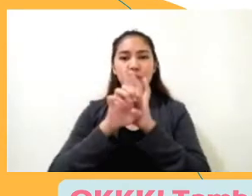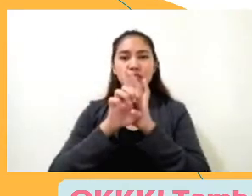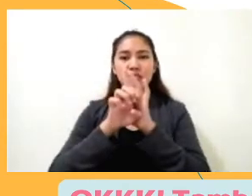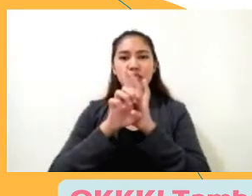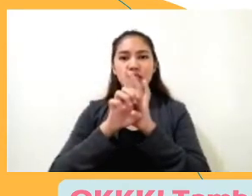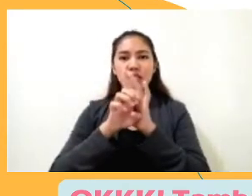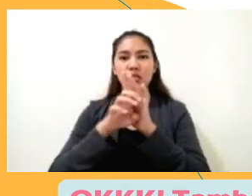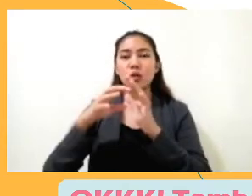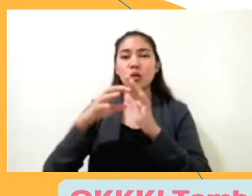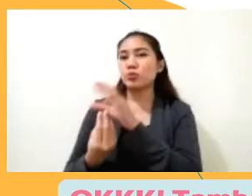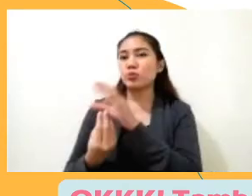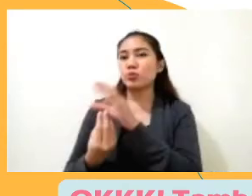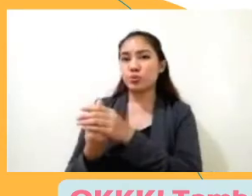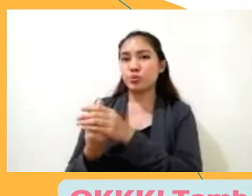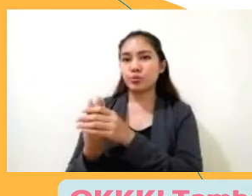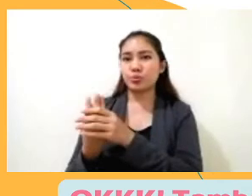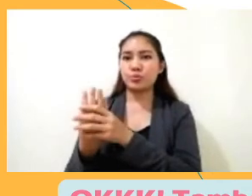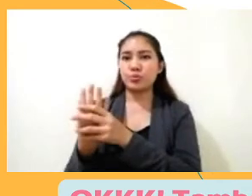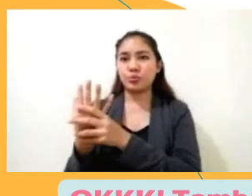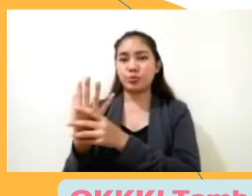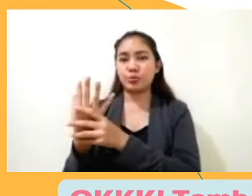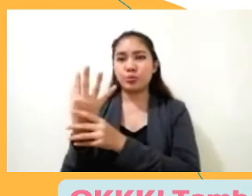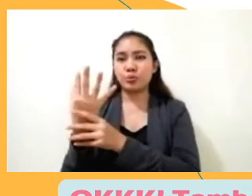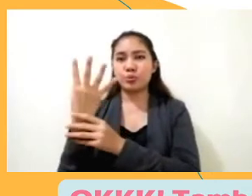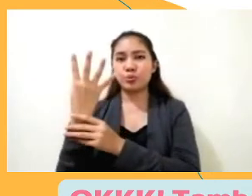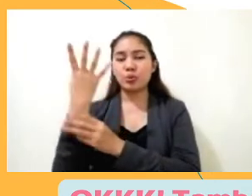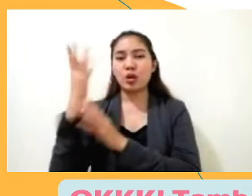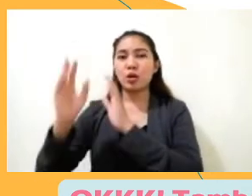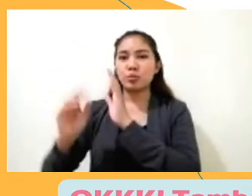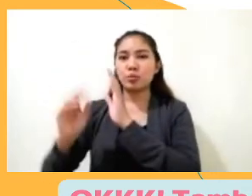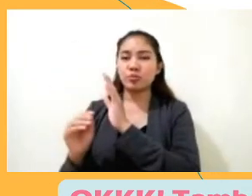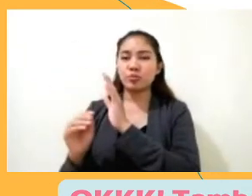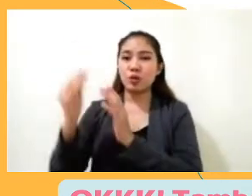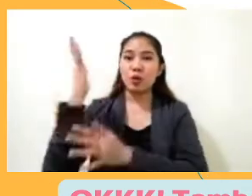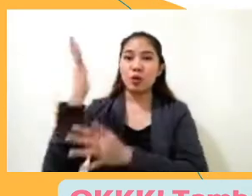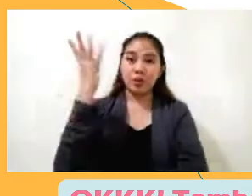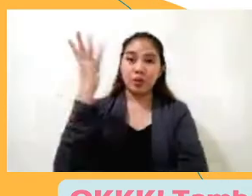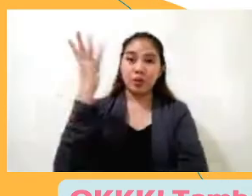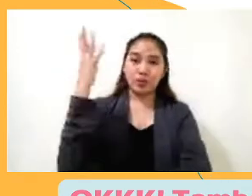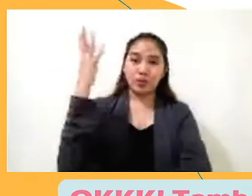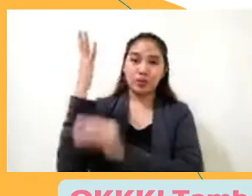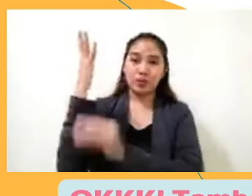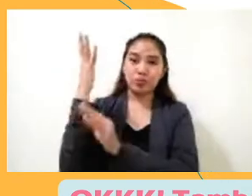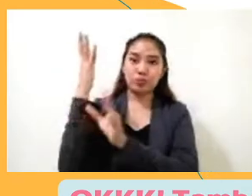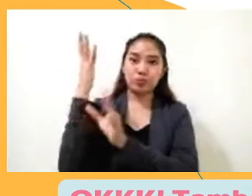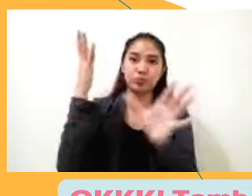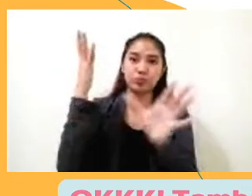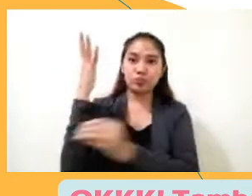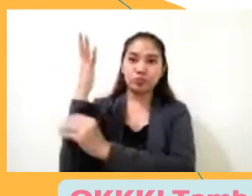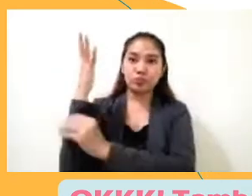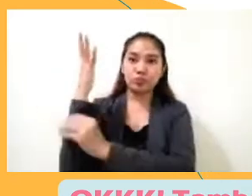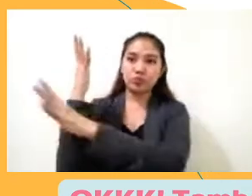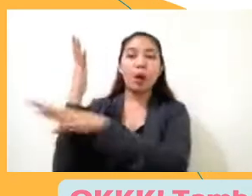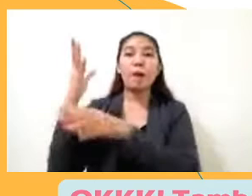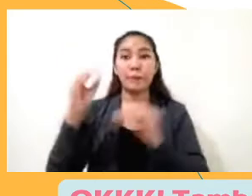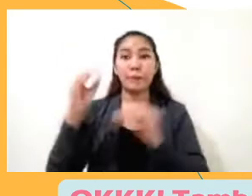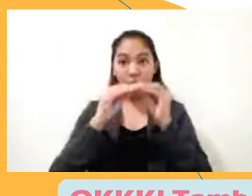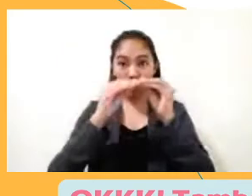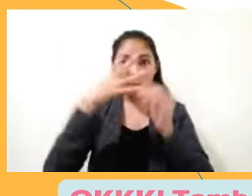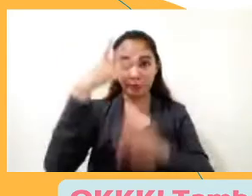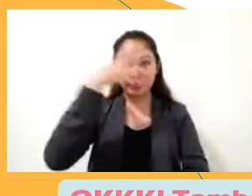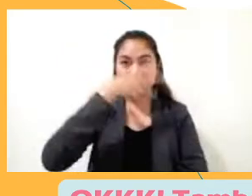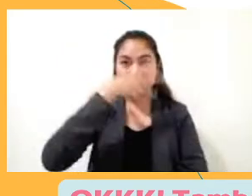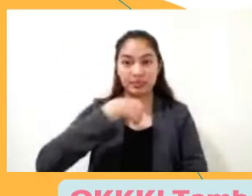yung kanyang mga tanga, no? Mas maganda siyang tingnan. So, ilang